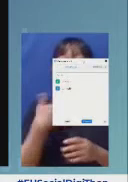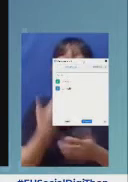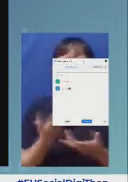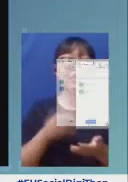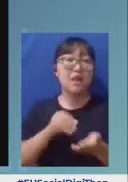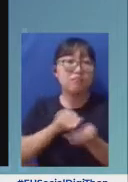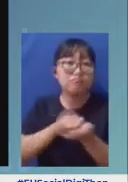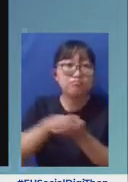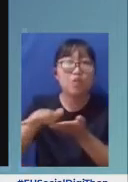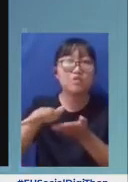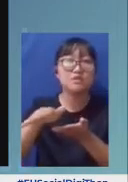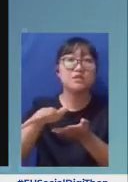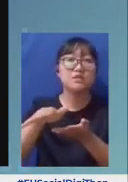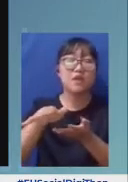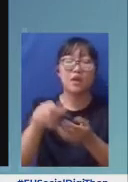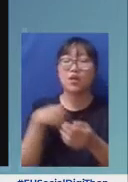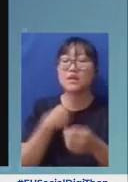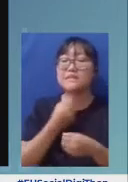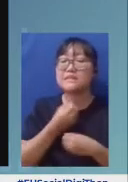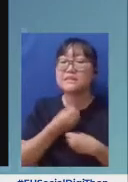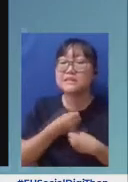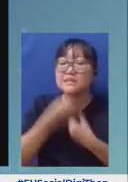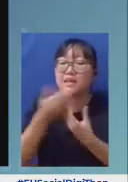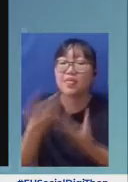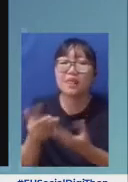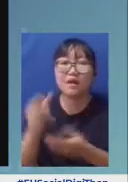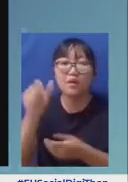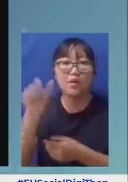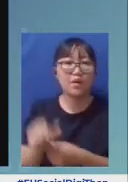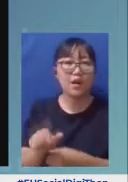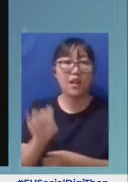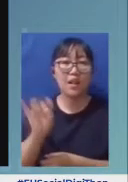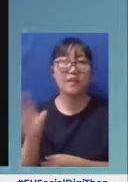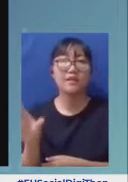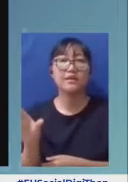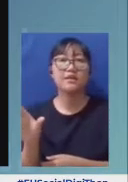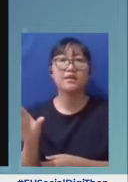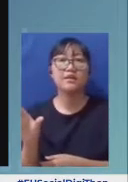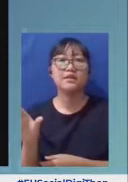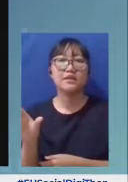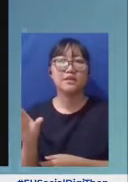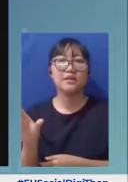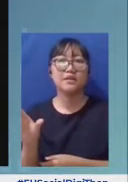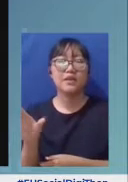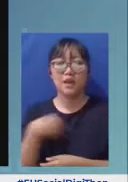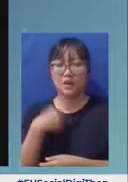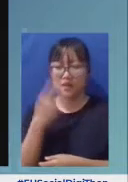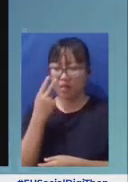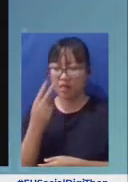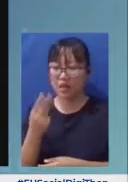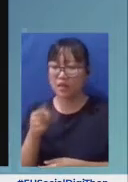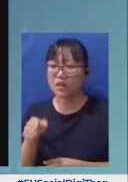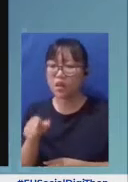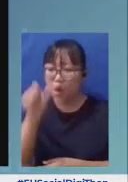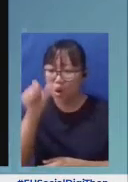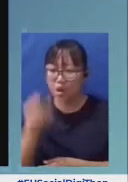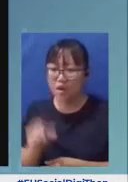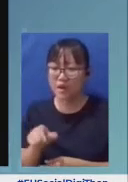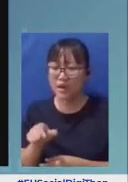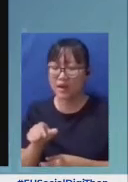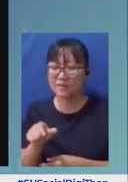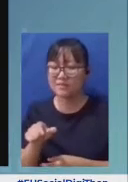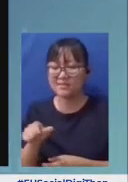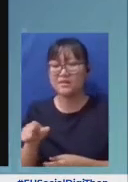kita omongin ke seseorang ya, kita kudu melihat ini orang sensitif atau enggak, ini orang gampang tersinggung atau